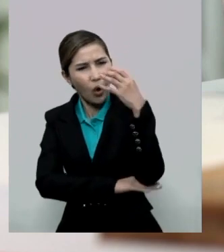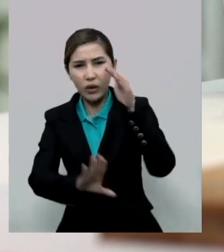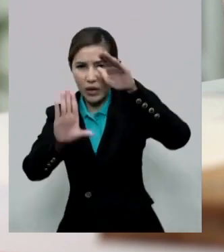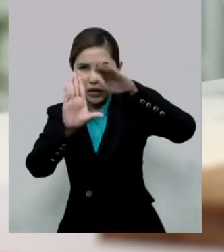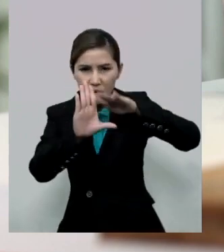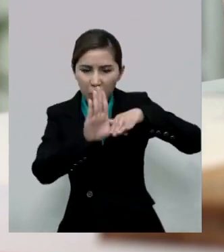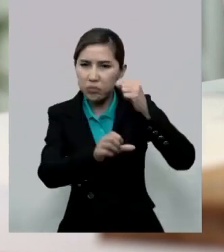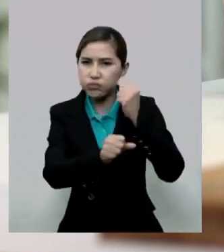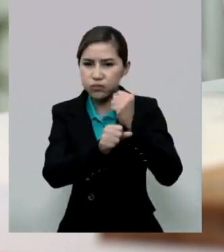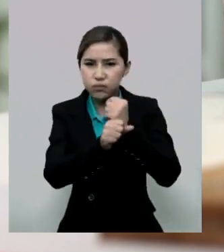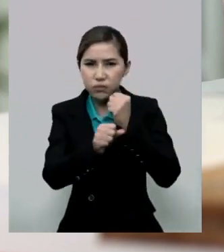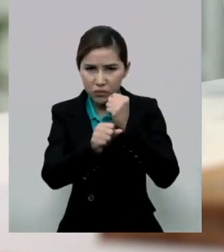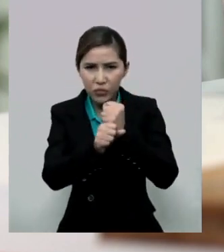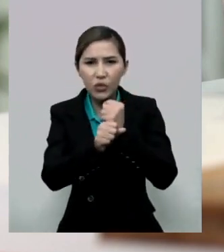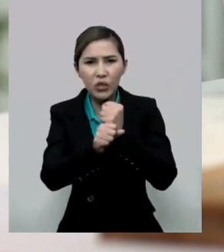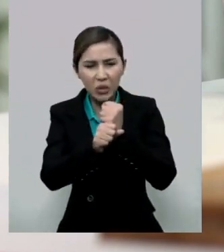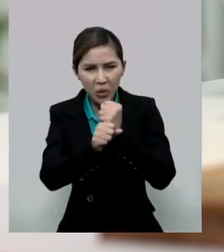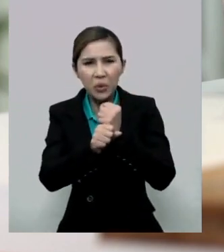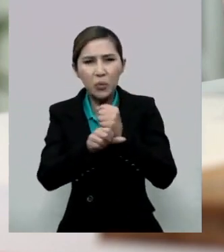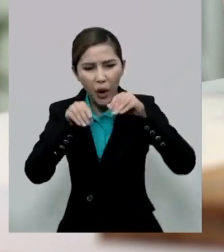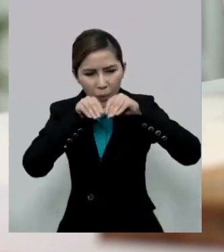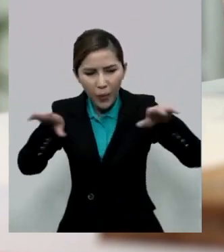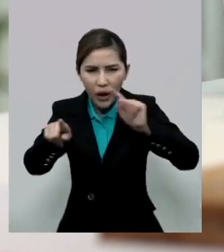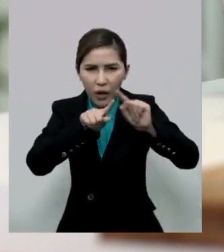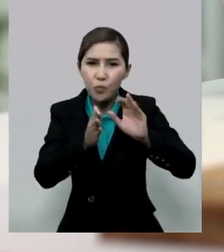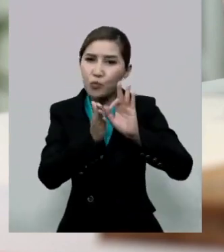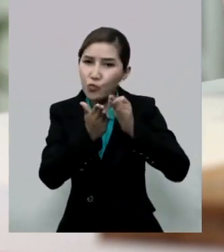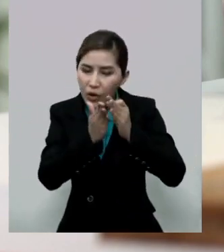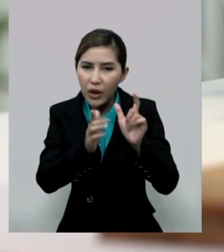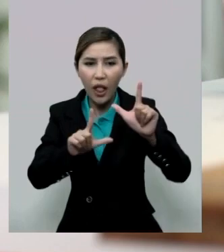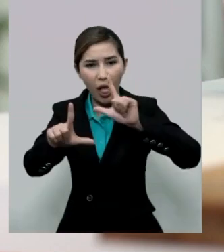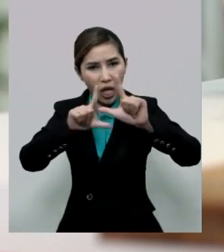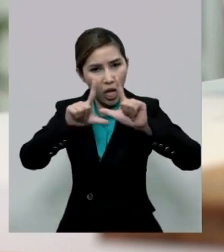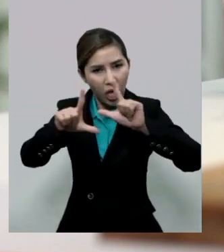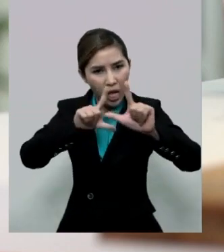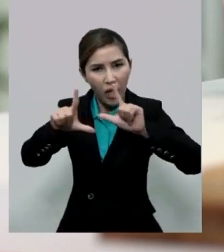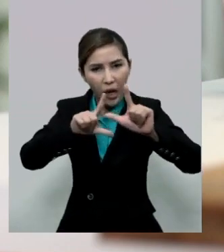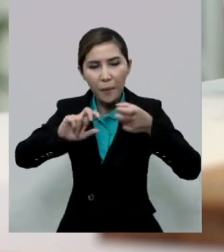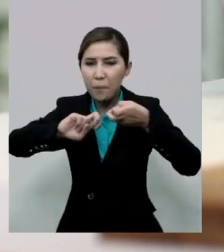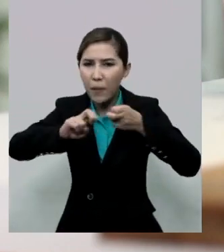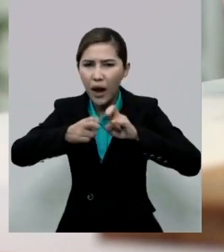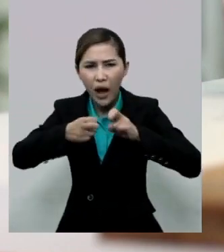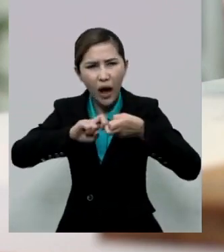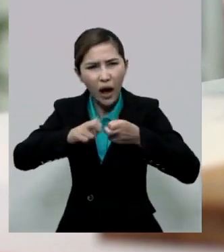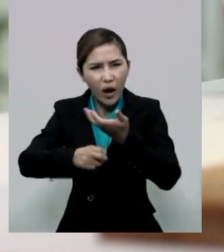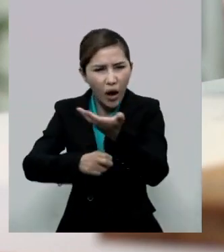อกลวงในการสมัครงานนะคะผ่านทางสื่อออนไลน์ต่างๆเนี่ยไม่ว่าจะเป็น Facebook หรือว่า LINE ก็ดีนะคะปัญหาเนี้ยยังเป็นปัญหาที่